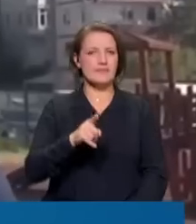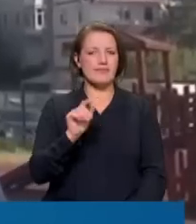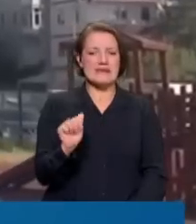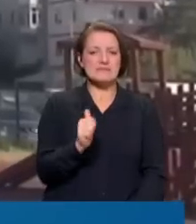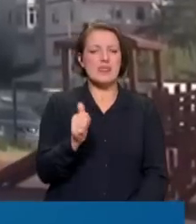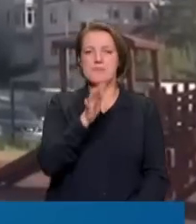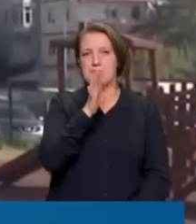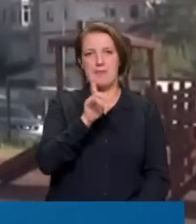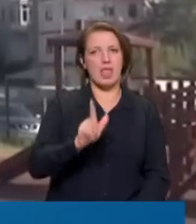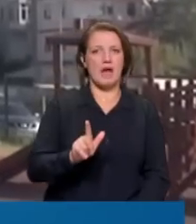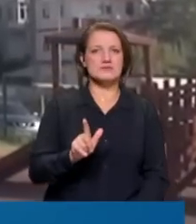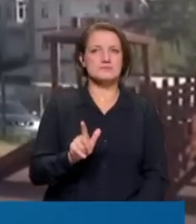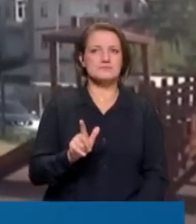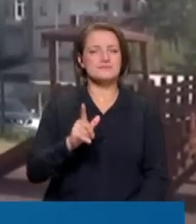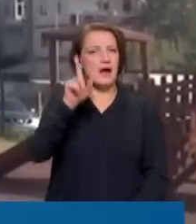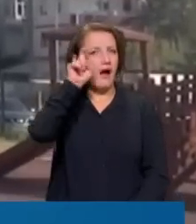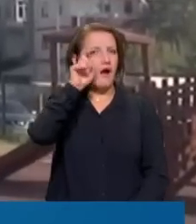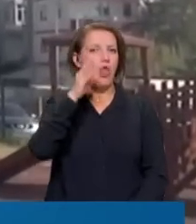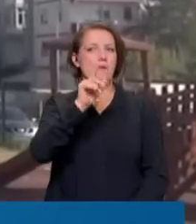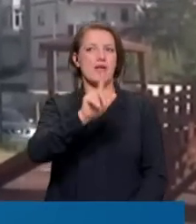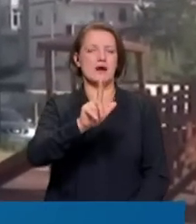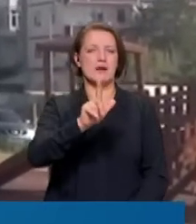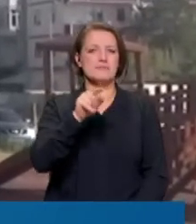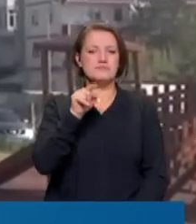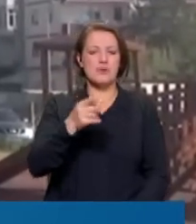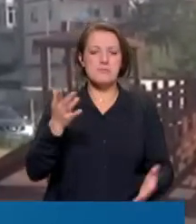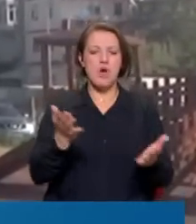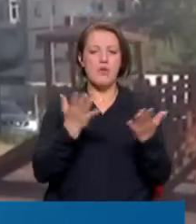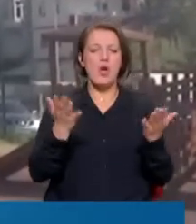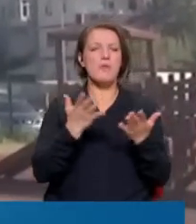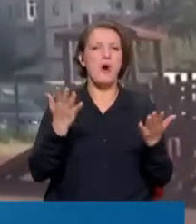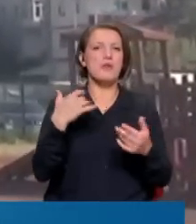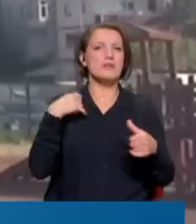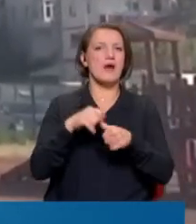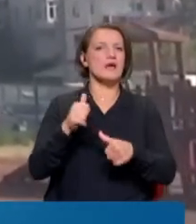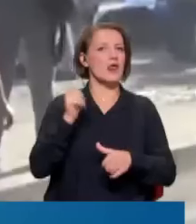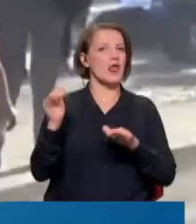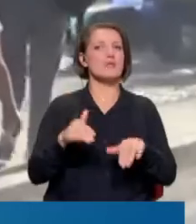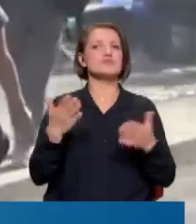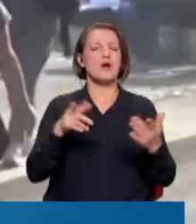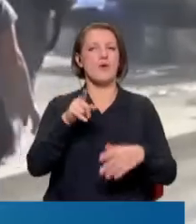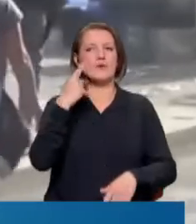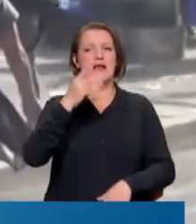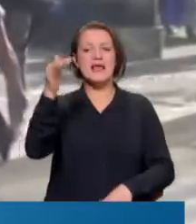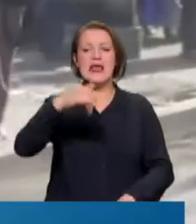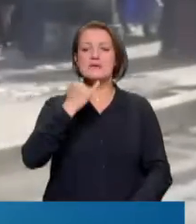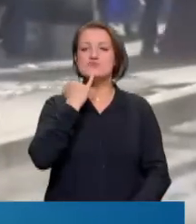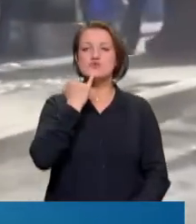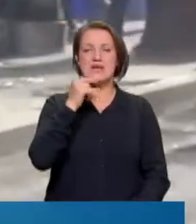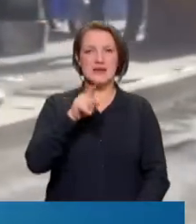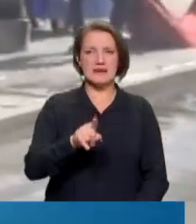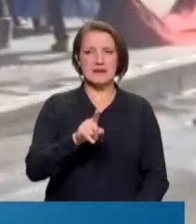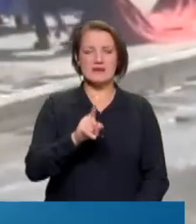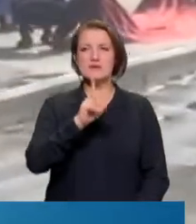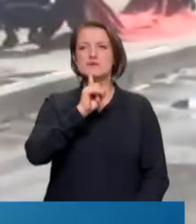kıymetini bilmek lazım Akıllı olmak lazım bu bolluk bir daha geriye gelmeyecek o yüzden gelen müşteriden yani